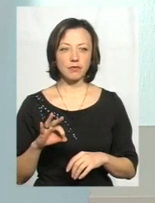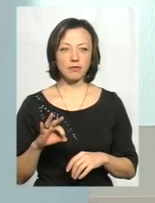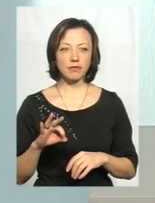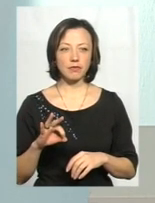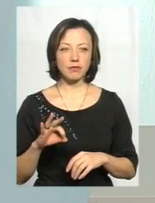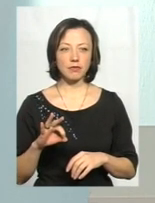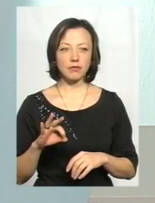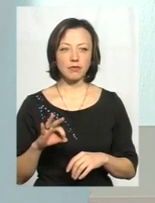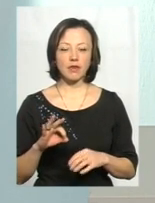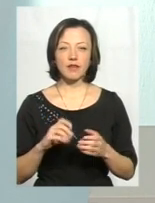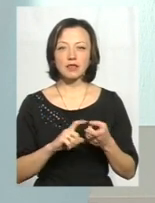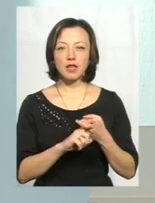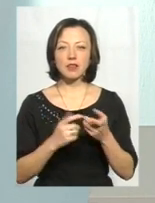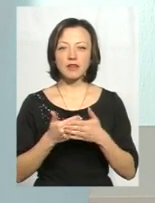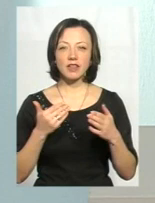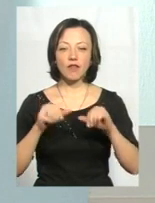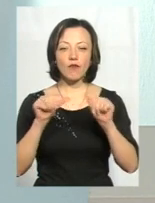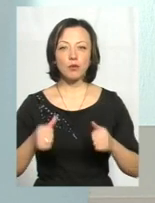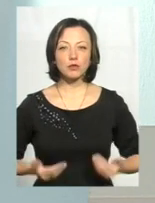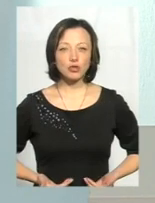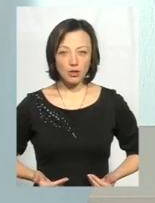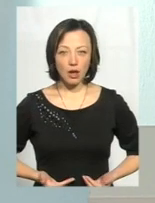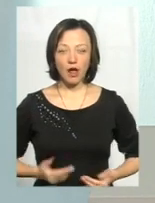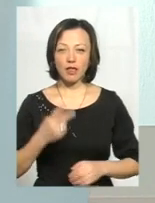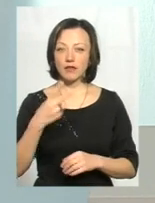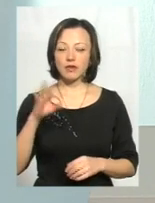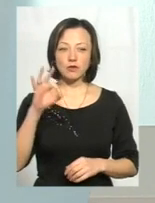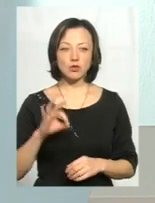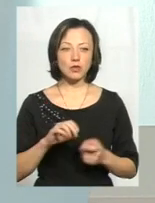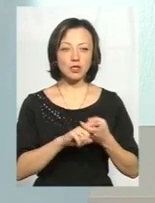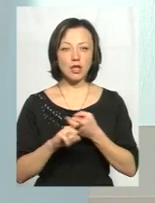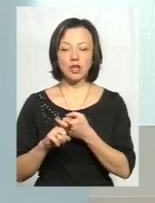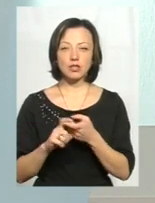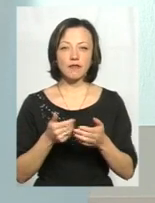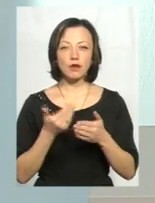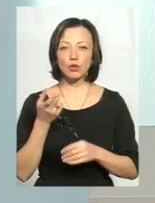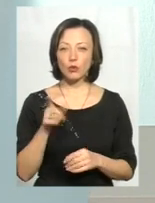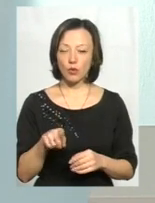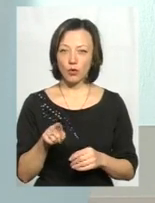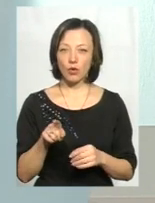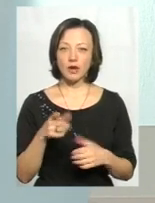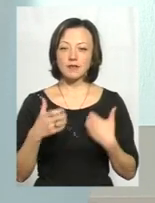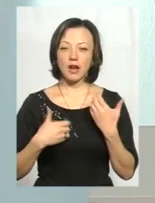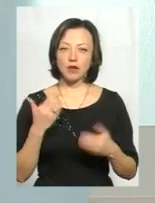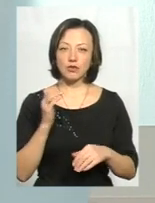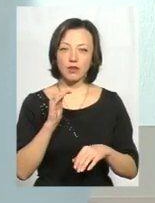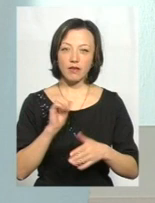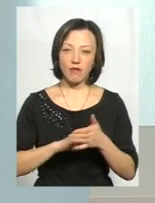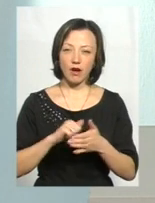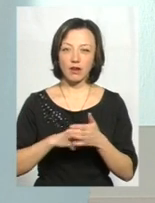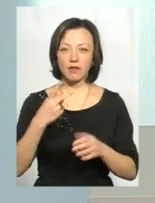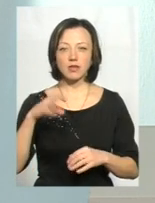тільки на 50% залежить від способу життя, на 20% залежить від того, від стресових факторів,